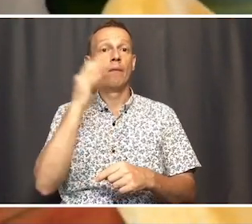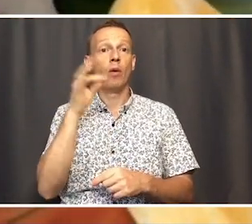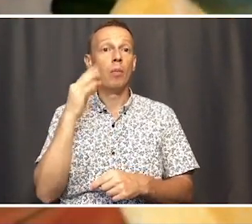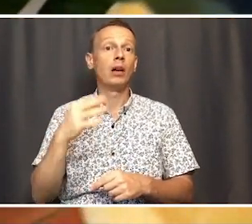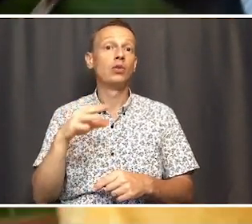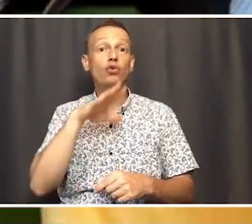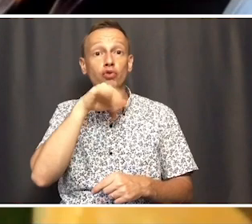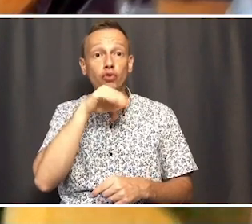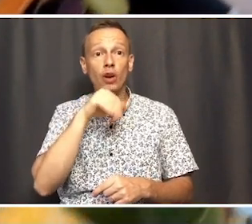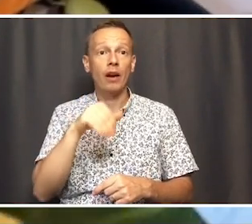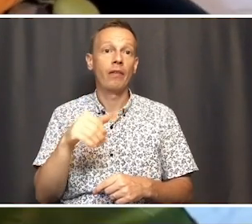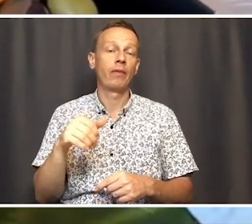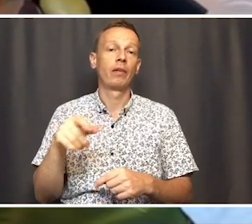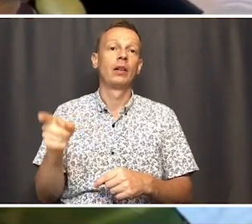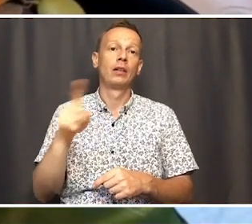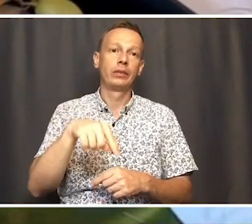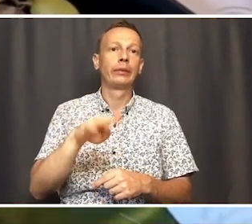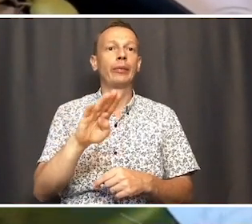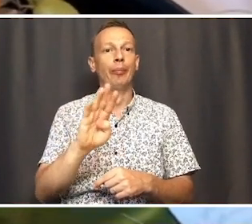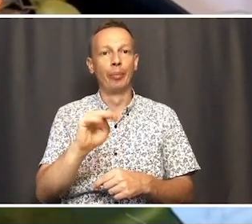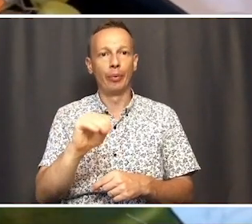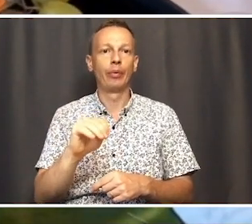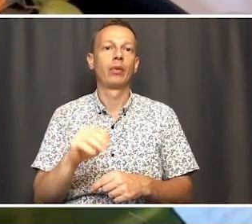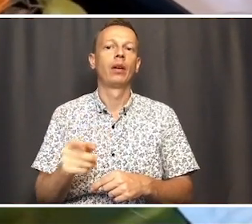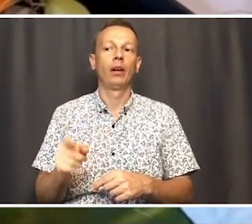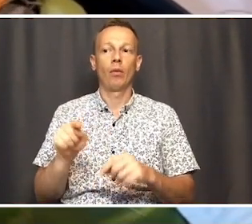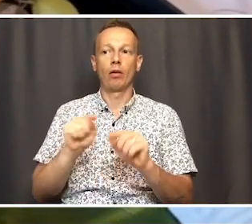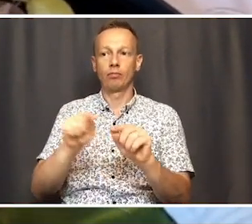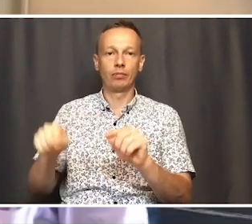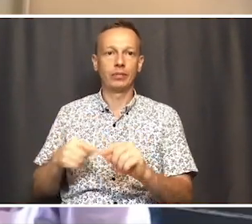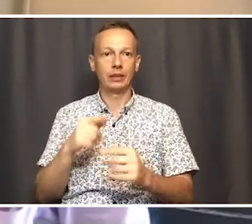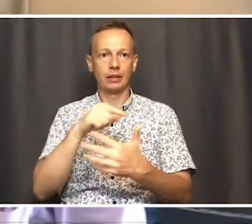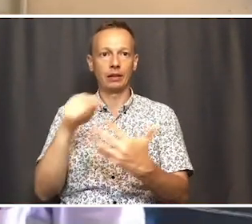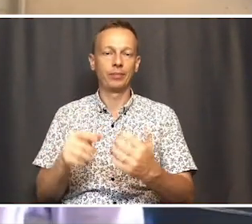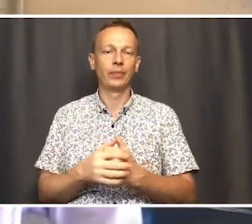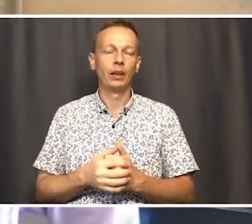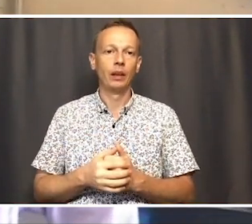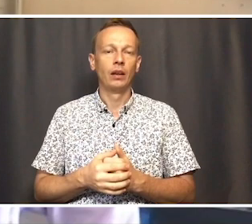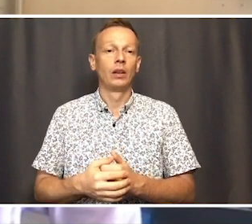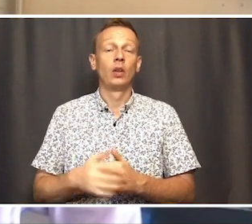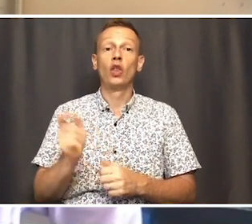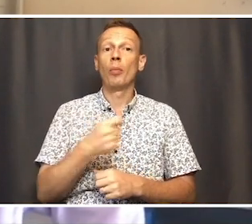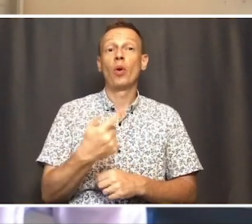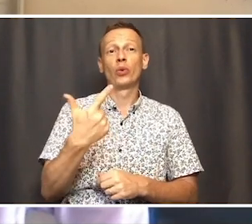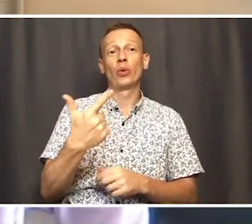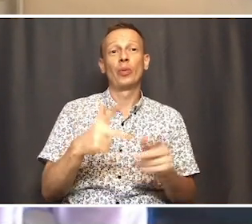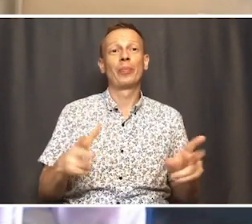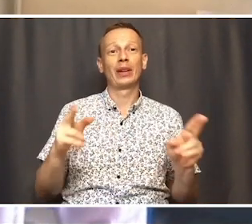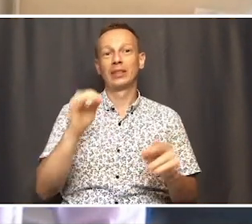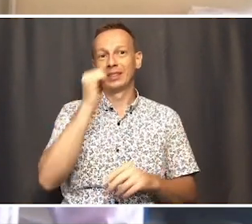de chèvre cendré et du bleu d'Auvergne. C'est presque comme le Roquefort. Il y avait en fait 2 périodes de stage qui étaient